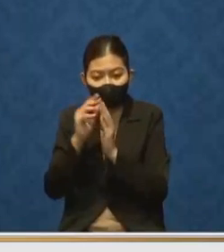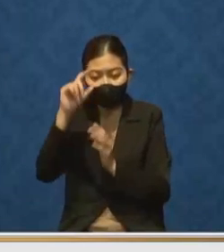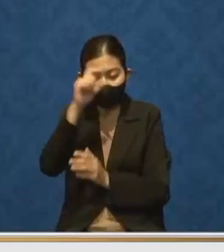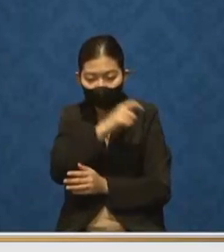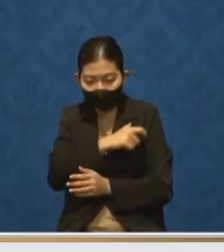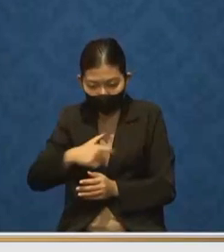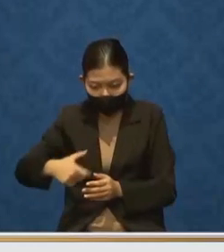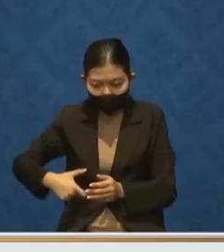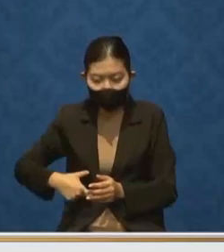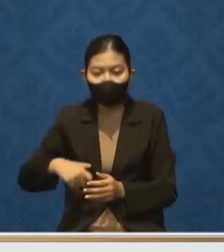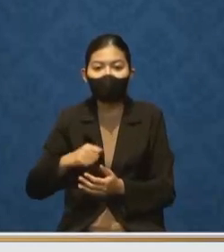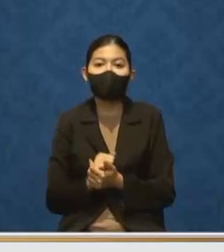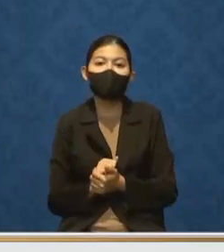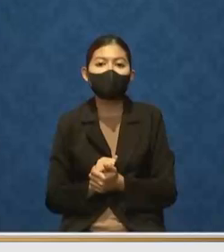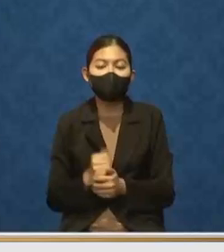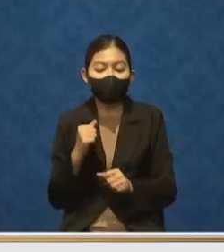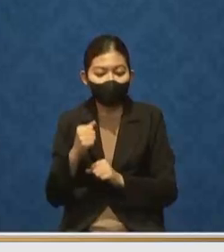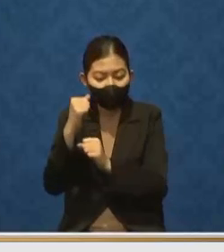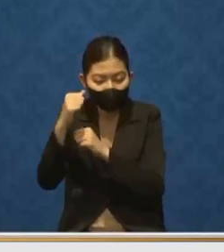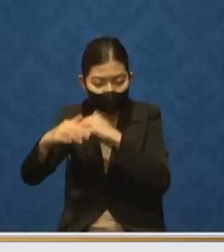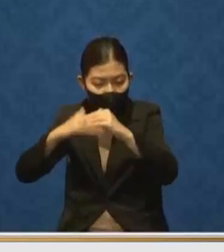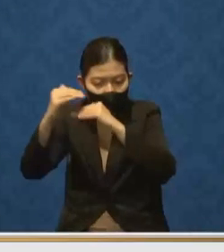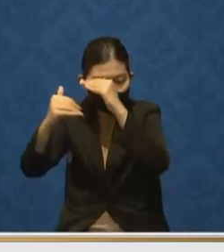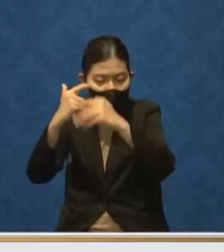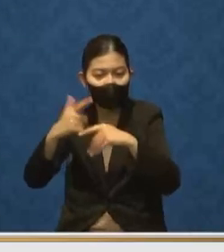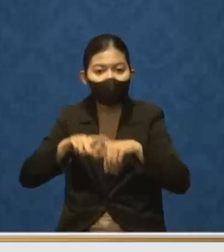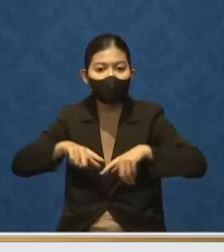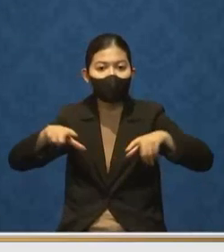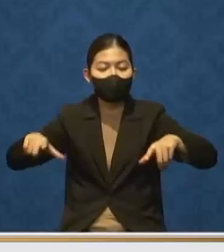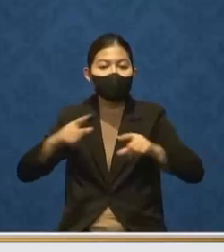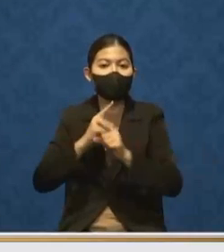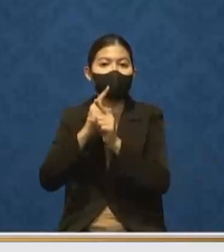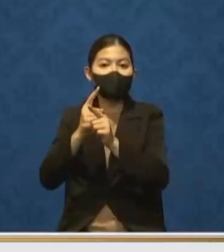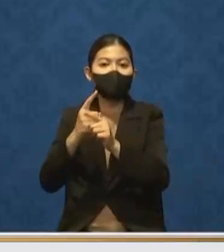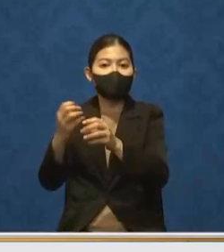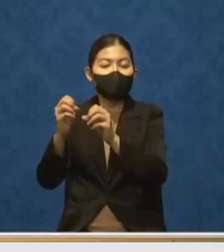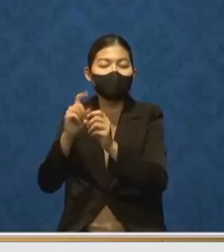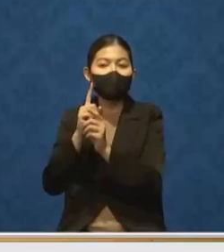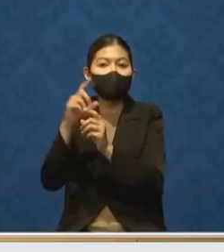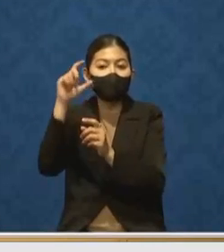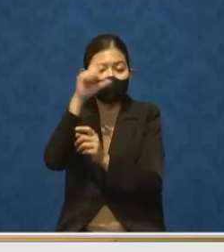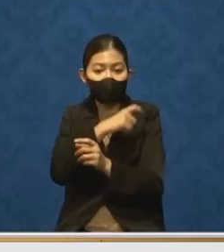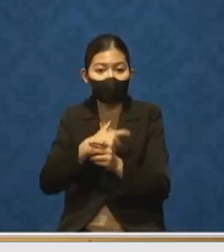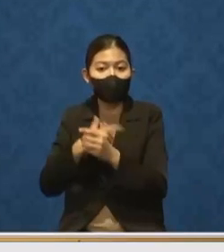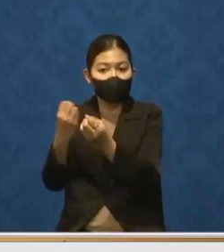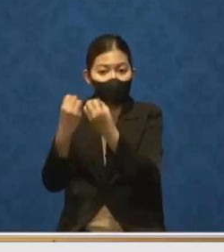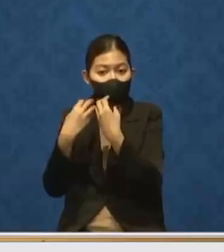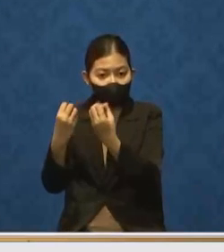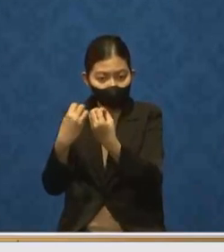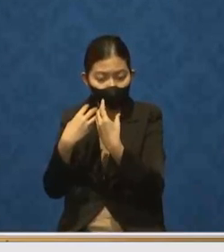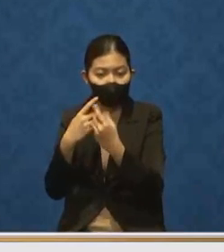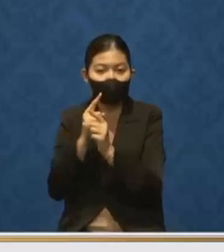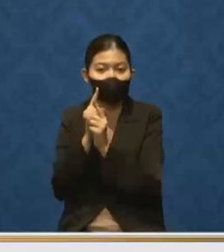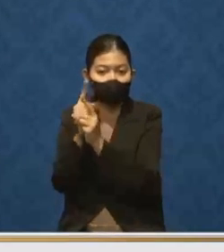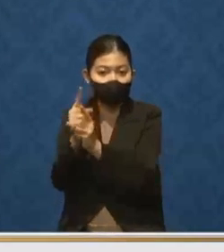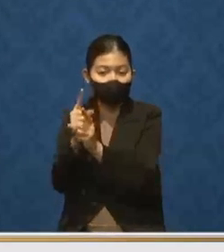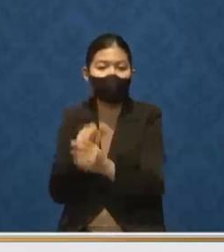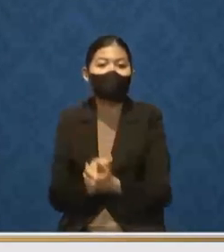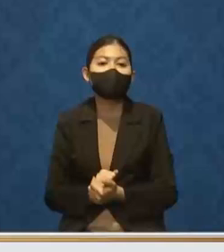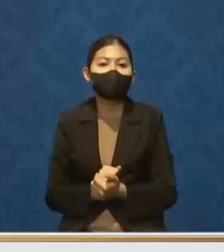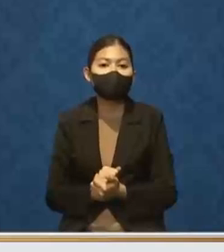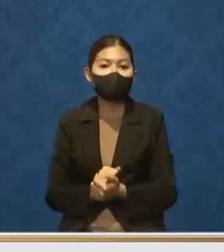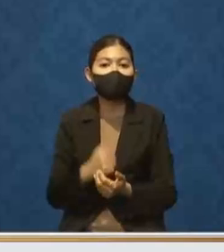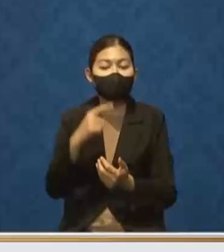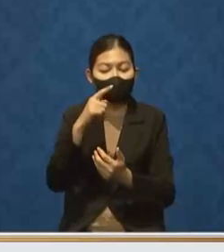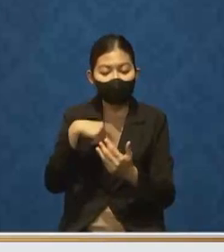งศ์และขับเคลื่อนการพัฒนาพื้นที่ตามแนวพระราชดำริและหลักปรัชญาของเศรษฐกิจพอเพียง 2. การรักษาความสงบภายในประเท